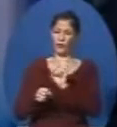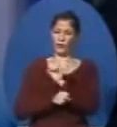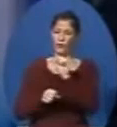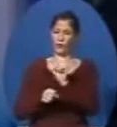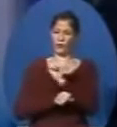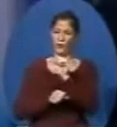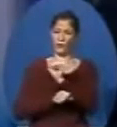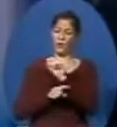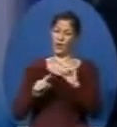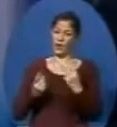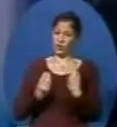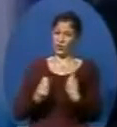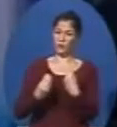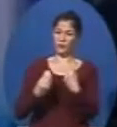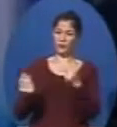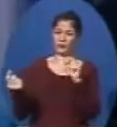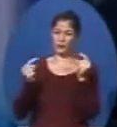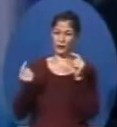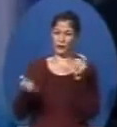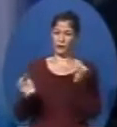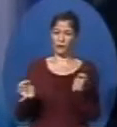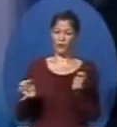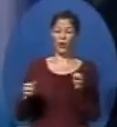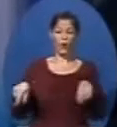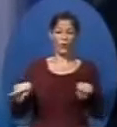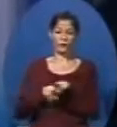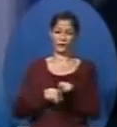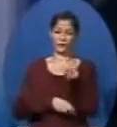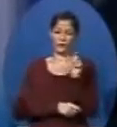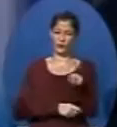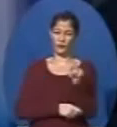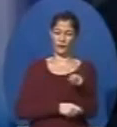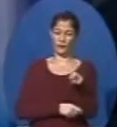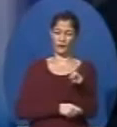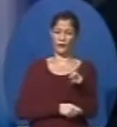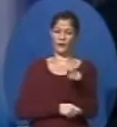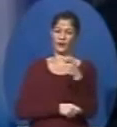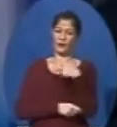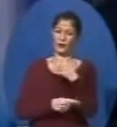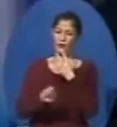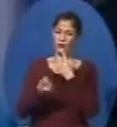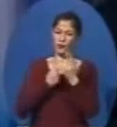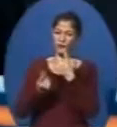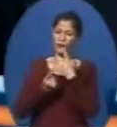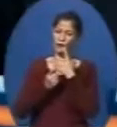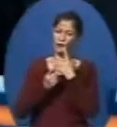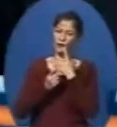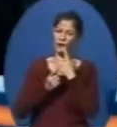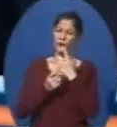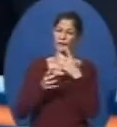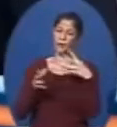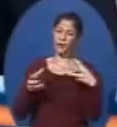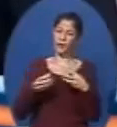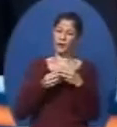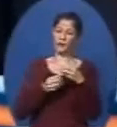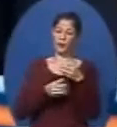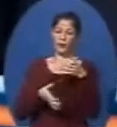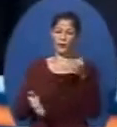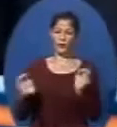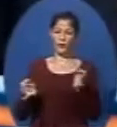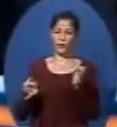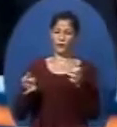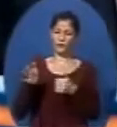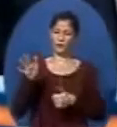בערעור נוסף בבית המשפט העליון, בפני אותו צוות שופטים. אנחנו נדון בסוגיה בהרחבה, באולפננו בירושלים, פרקליט בכיר, דן ויצחק, ערב טוב